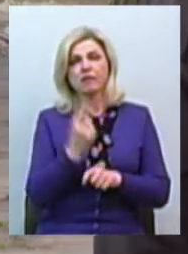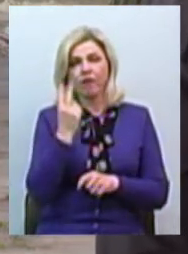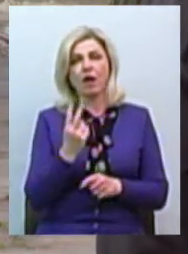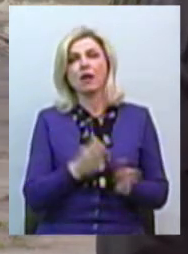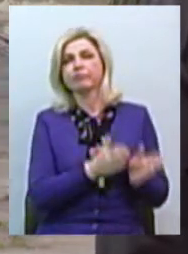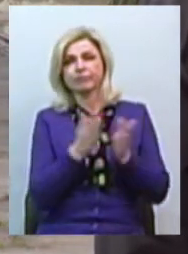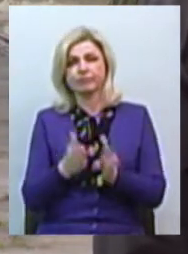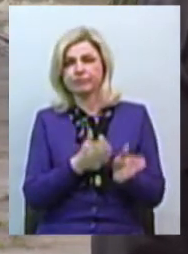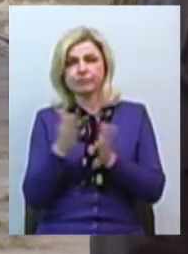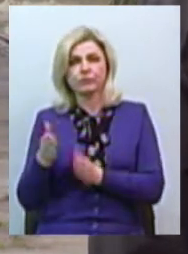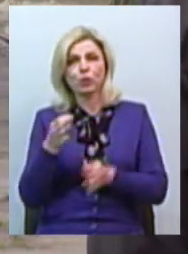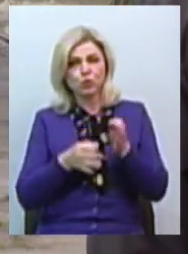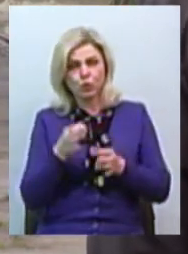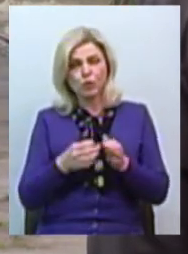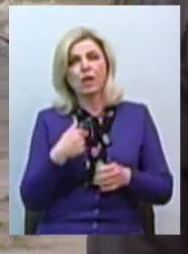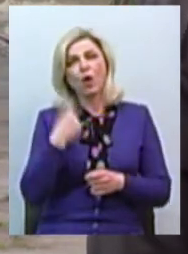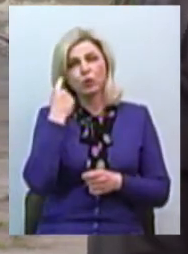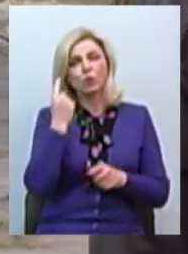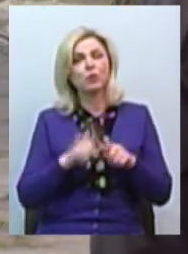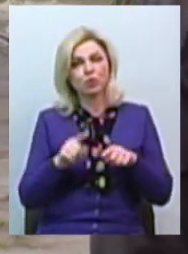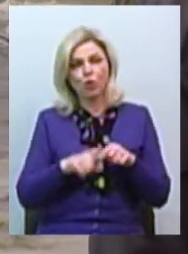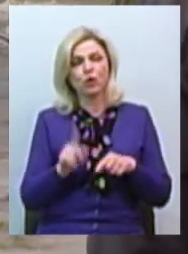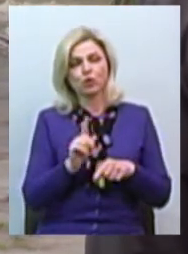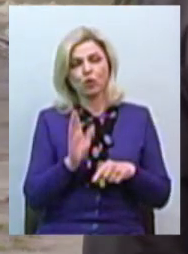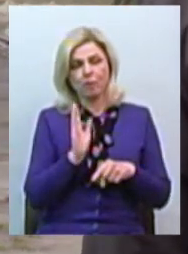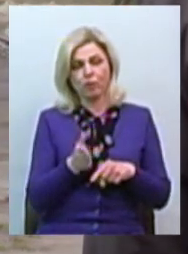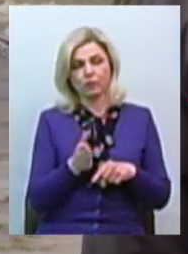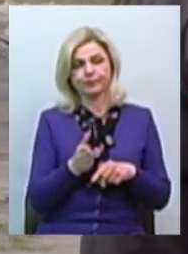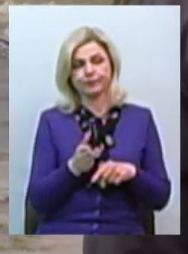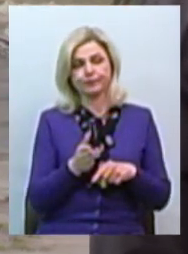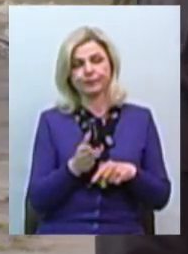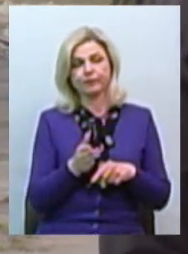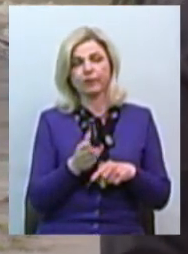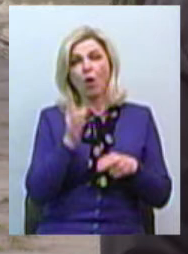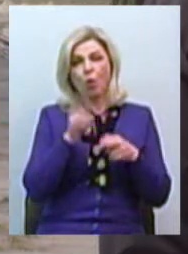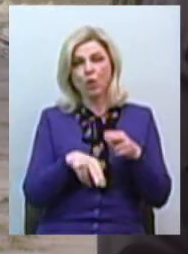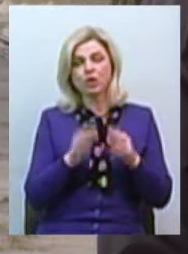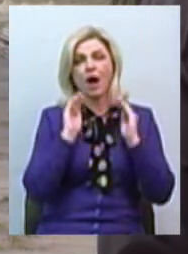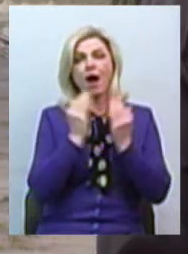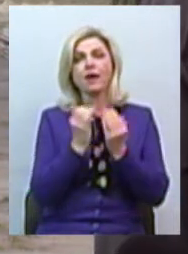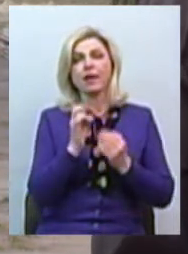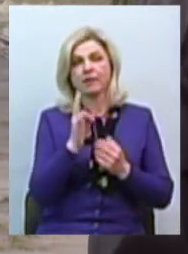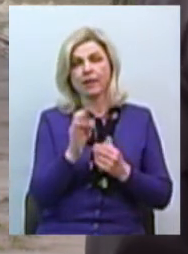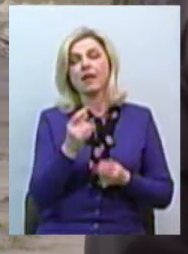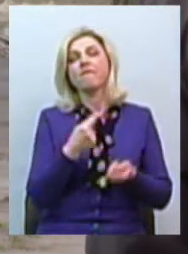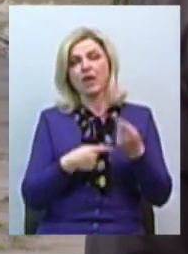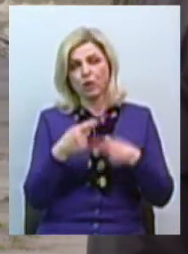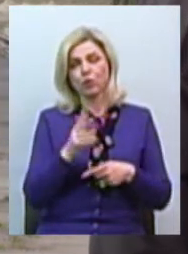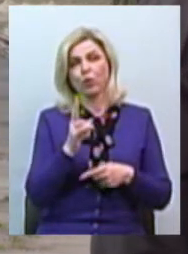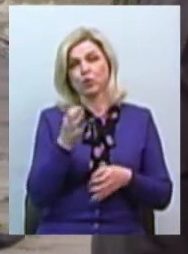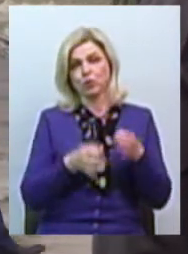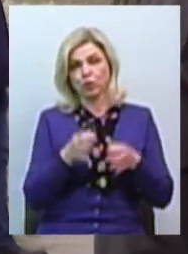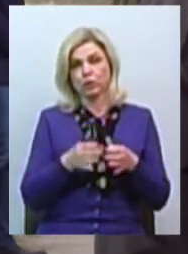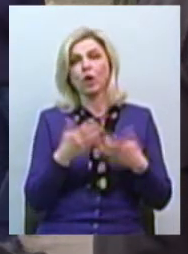Я вважаю, що найближчим часом, дасть Бог, ми пройдемо якийсь пік карантину, от, і ми звернемося до суду, от, і ми